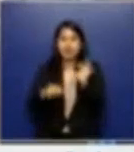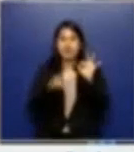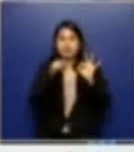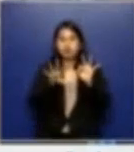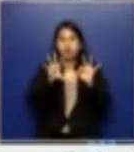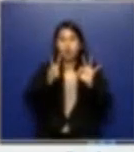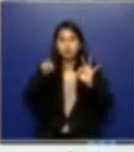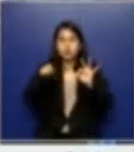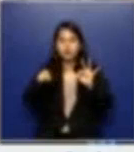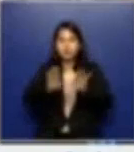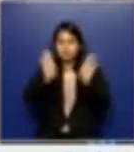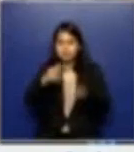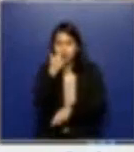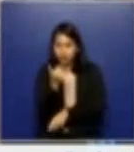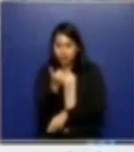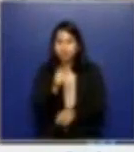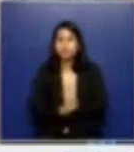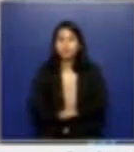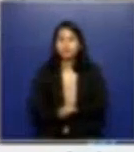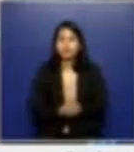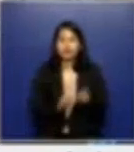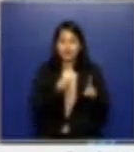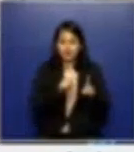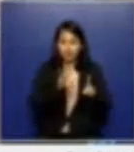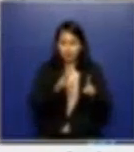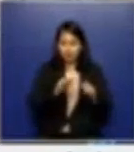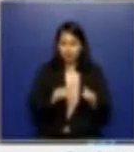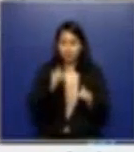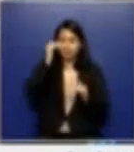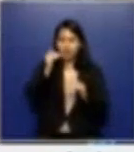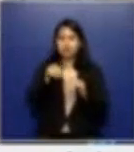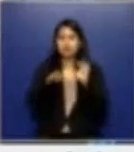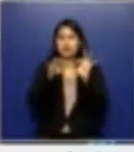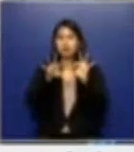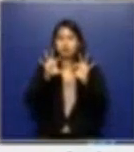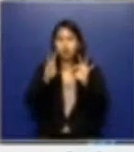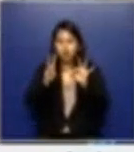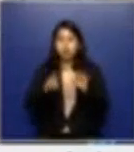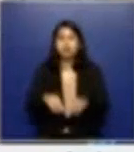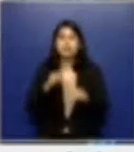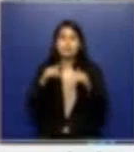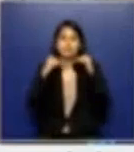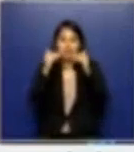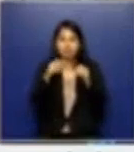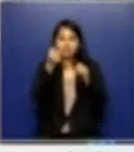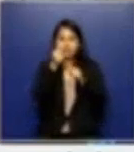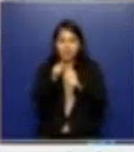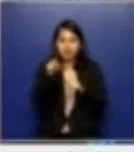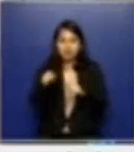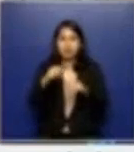9.6 ไปเปิดดูสิกระโดดจาก 1.5 มาเป็น 9.6 ในปีเดียวแล้วปีถัดมาคือ 11% ปีต่อม